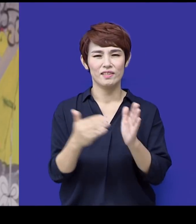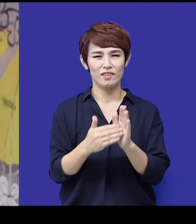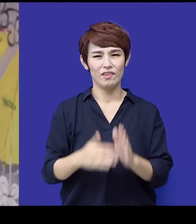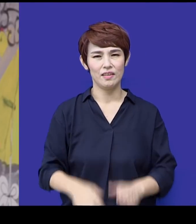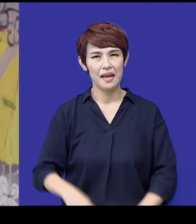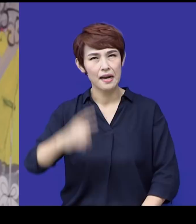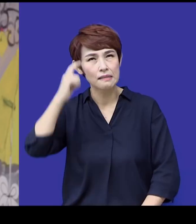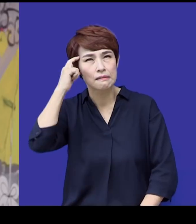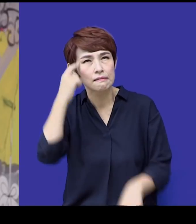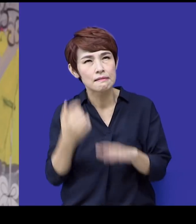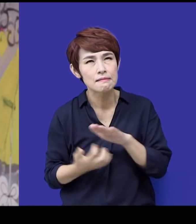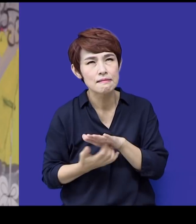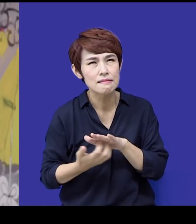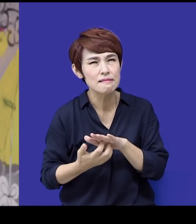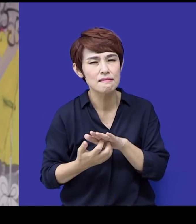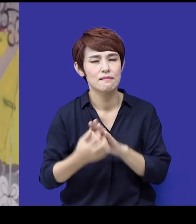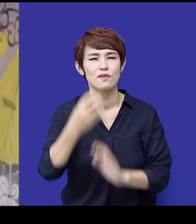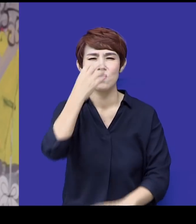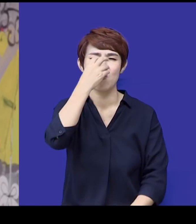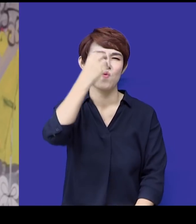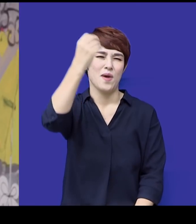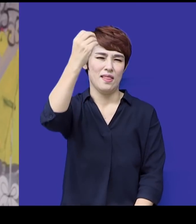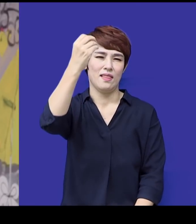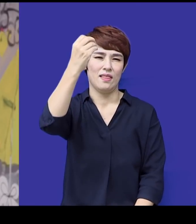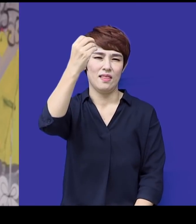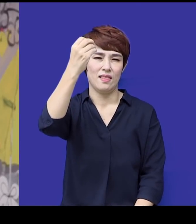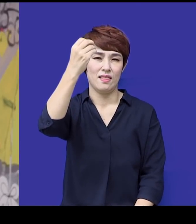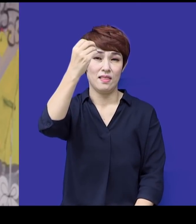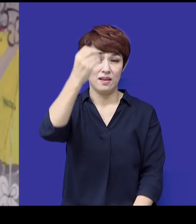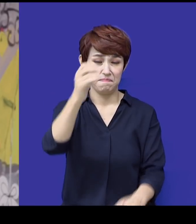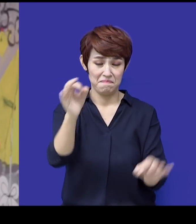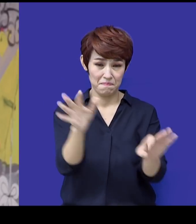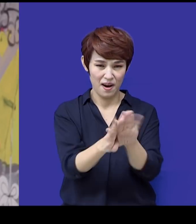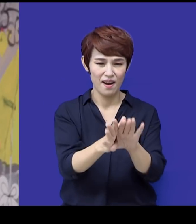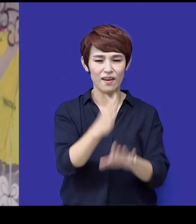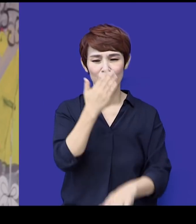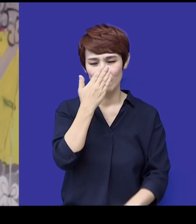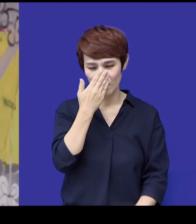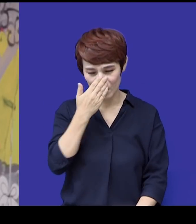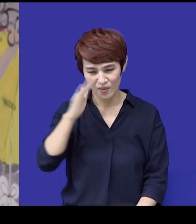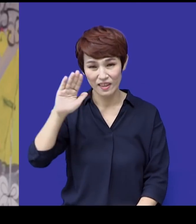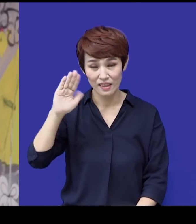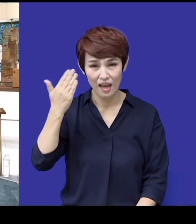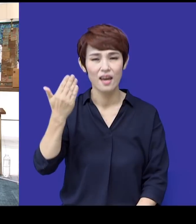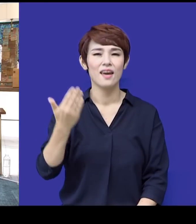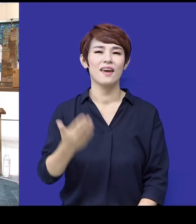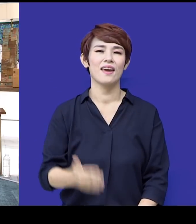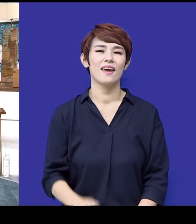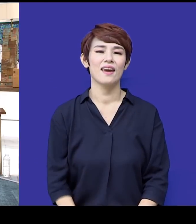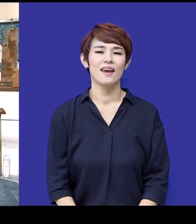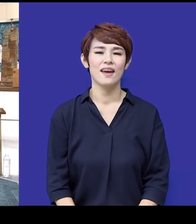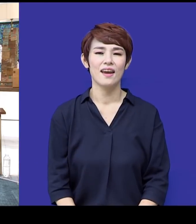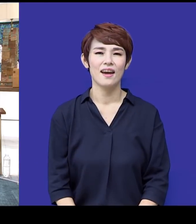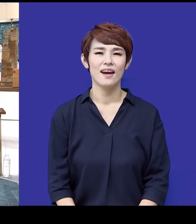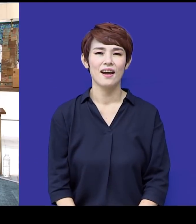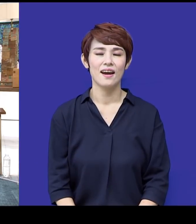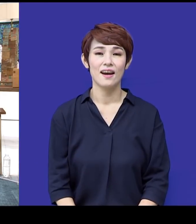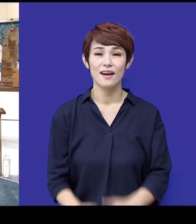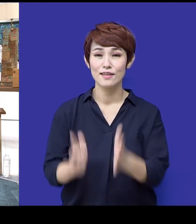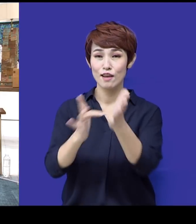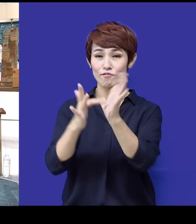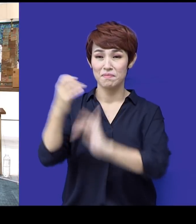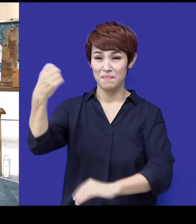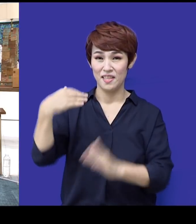거였는데 그 교만이 벗겨지고 겸손하니까 마음이 가난하니까 예수님도 마음이 가난한